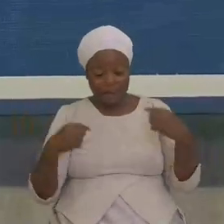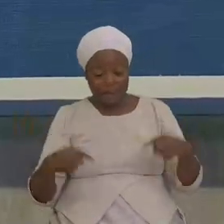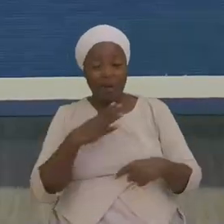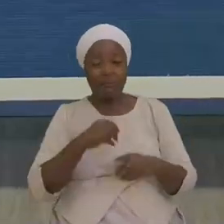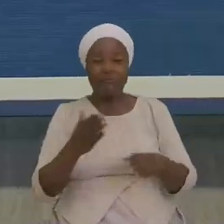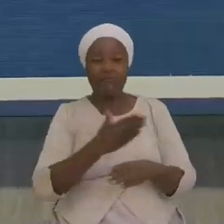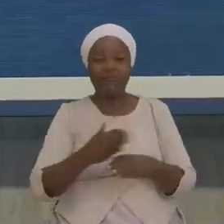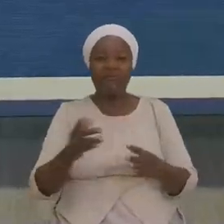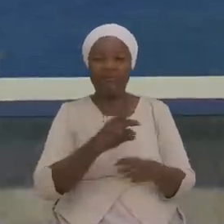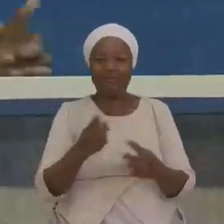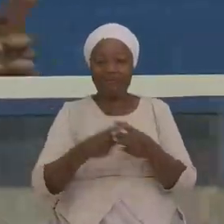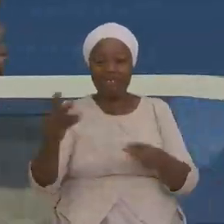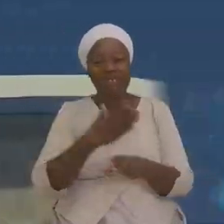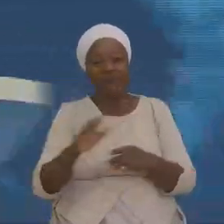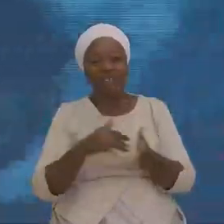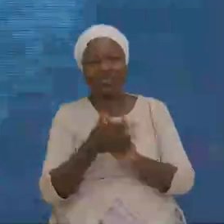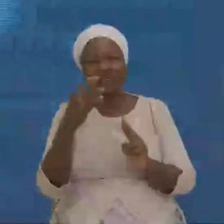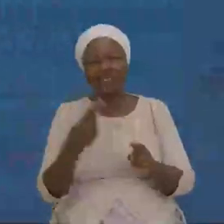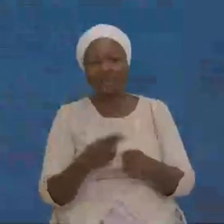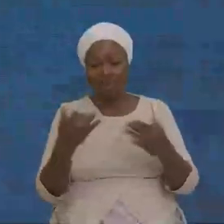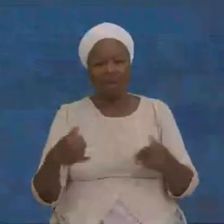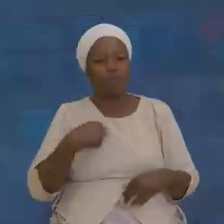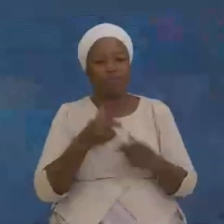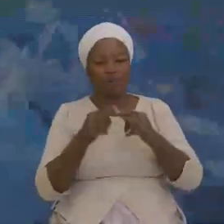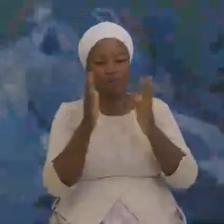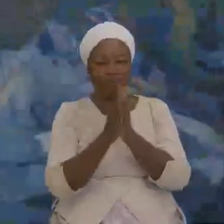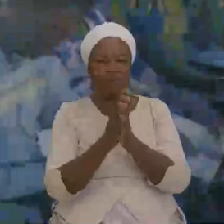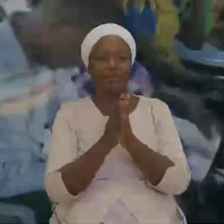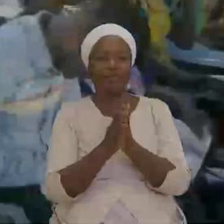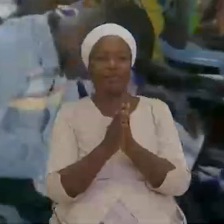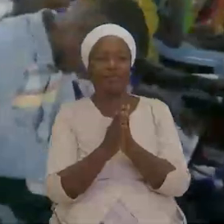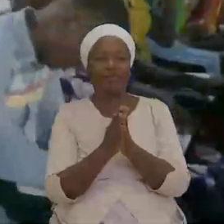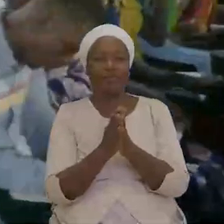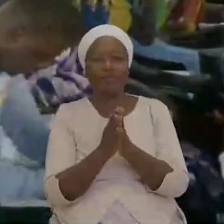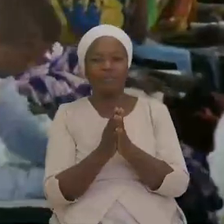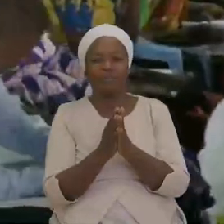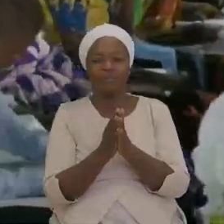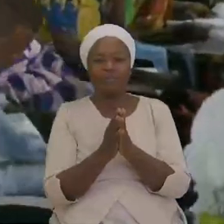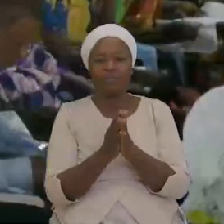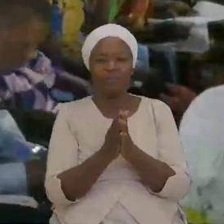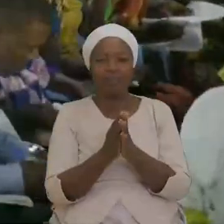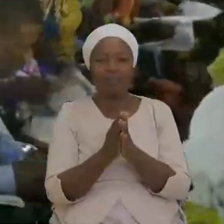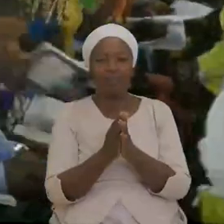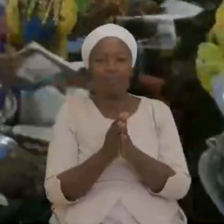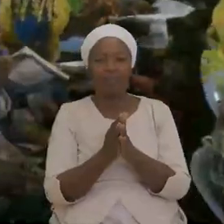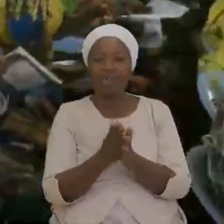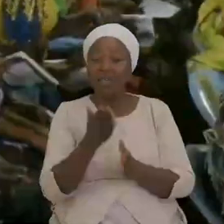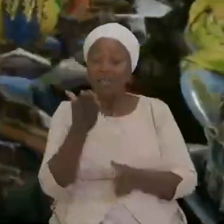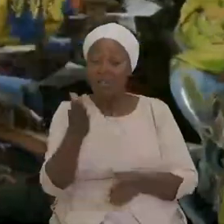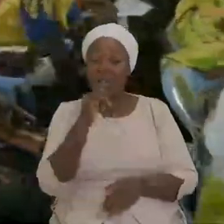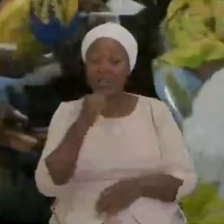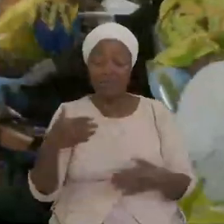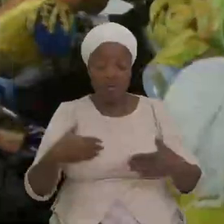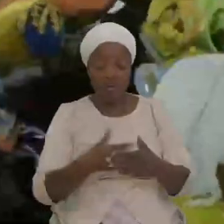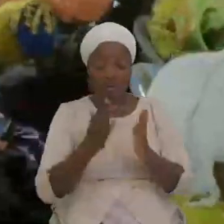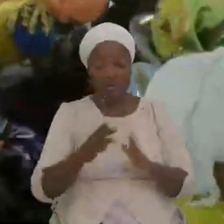Toutes les plaies disparaîtront. La tête baissée, les yeux fermés. Il y a de la